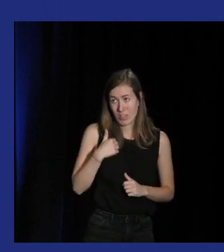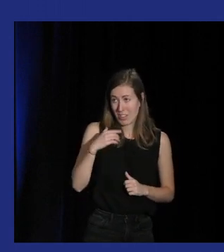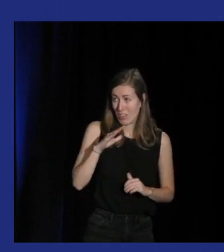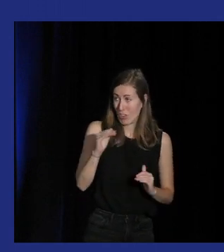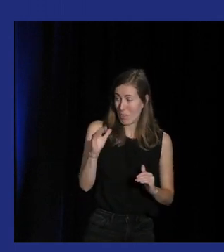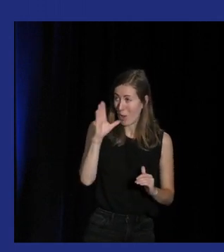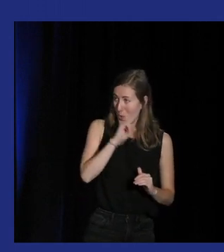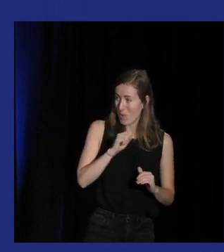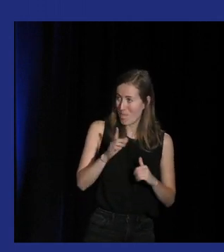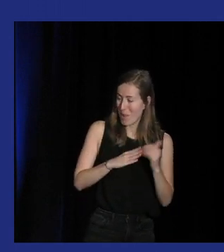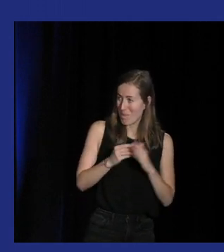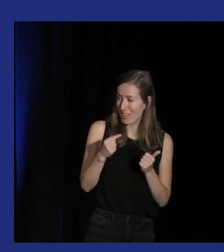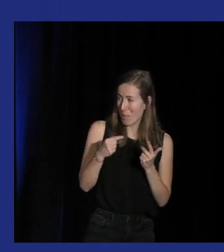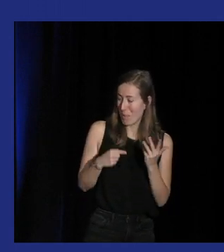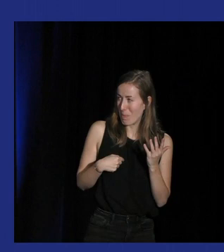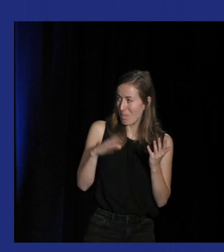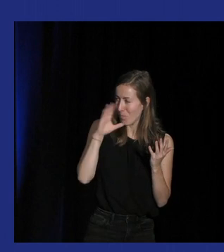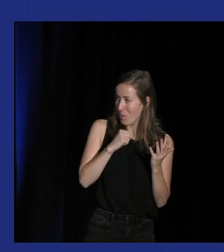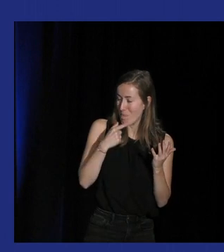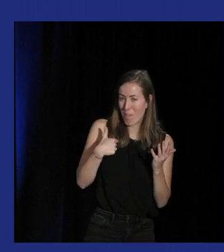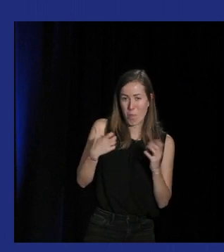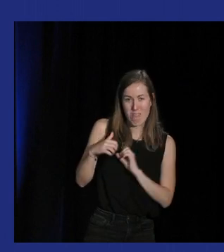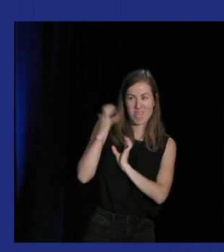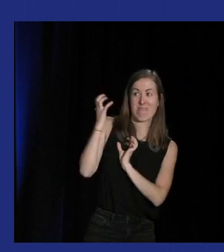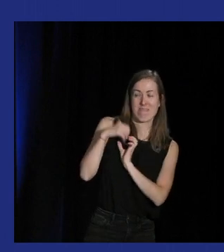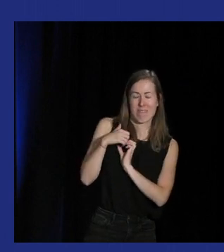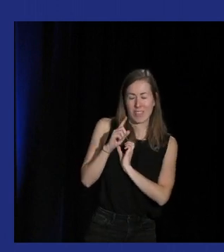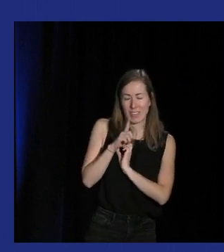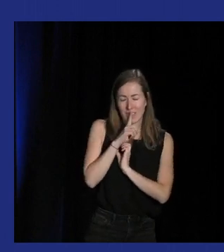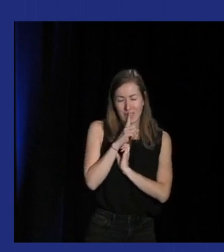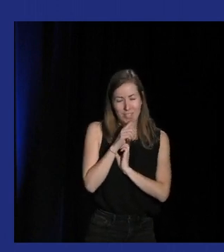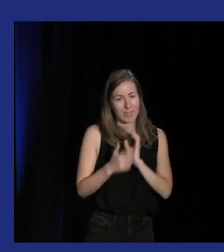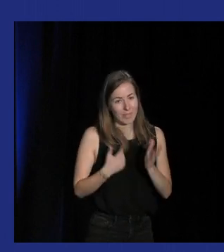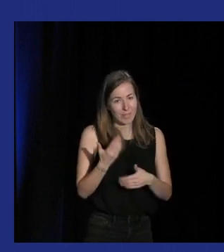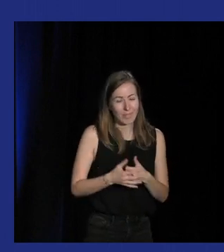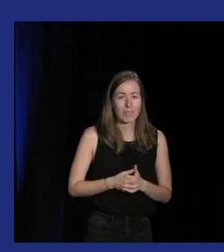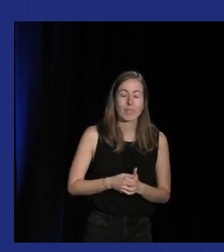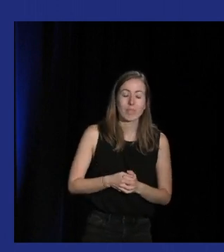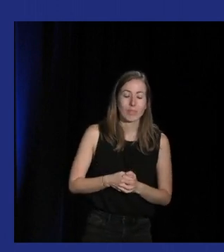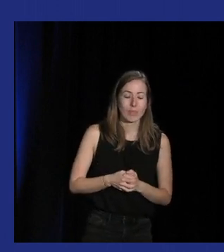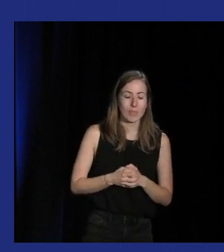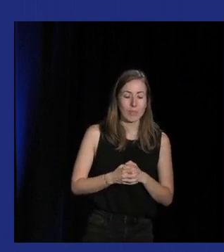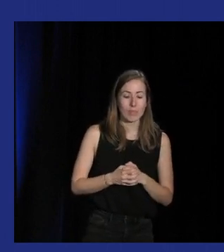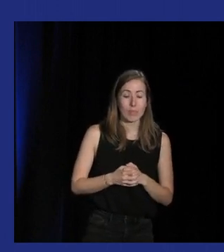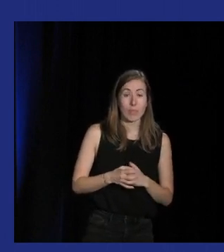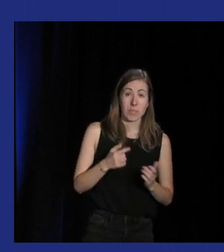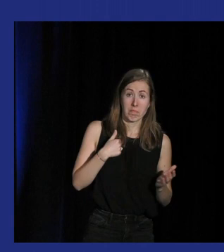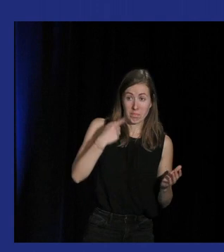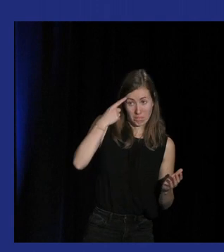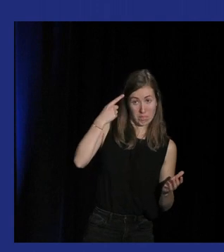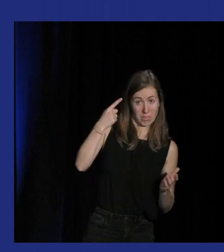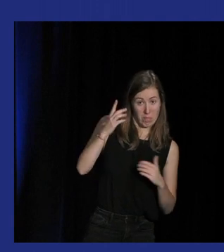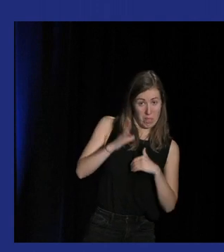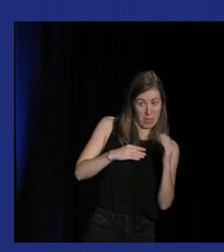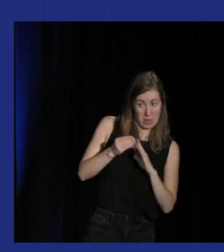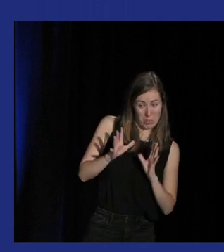oublie pas sinon je vais me faire je vais me faire tuer alors moi il y en a un qui me vient en tête tu me